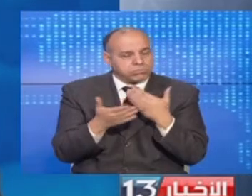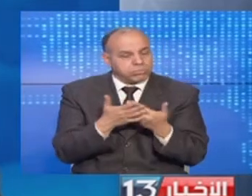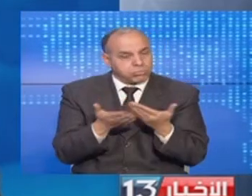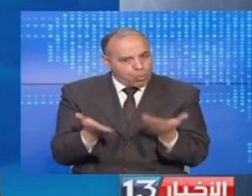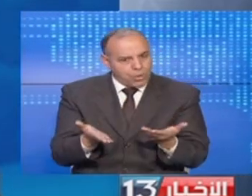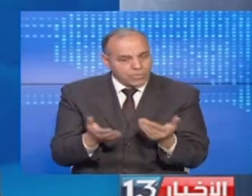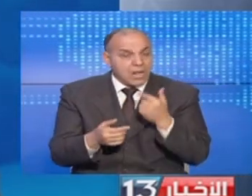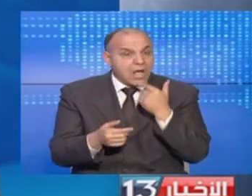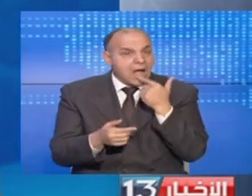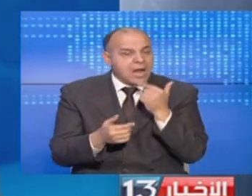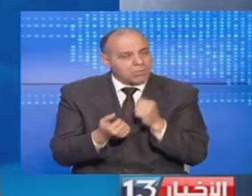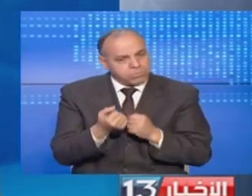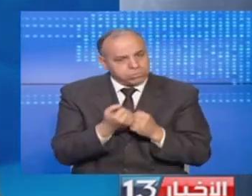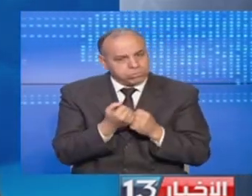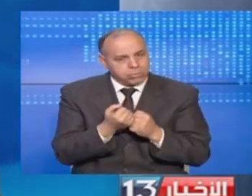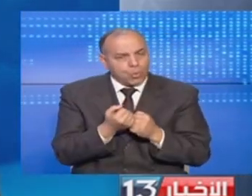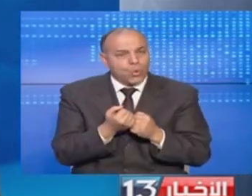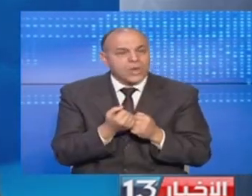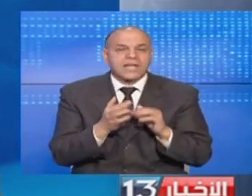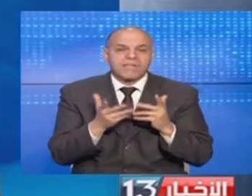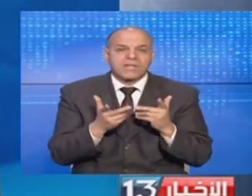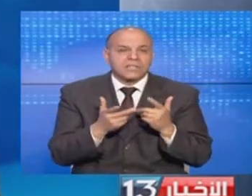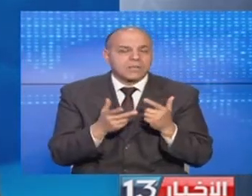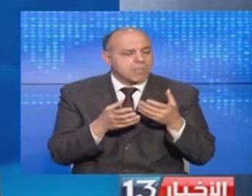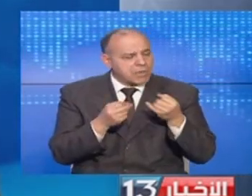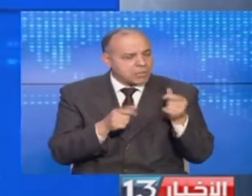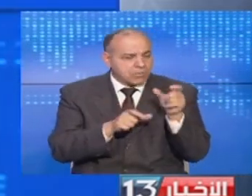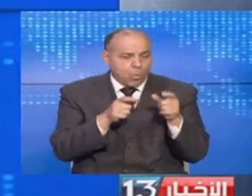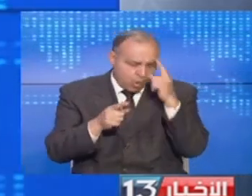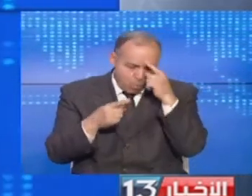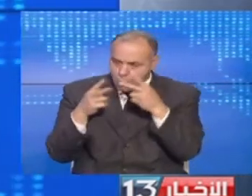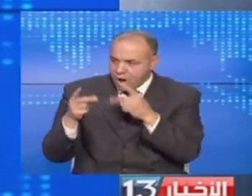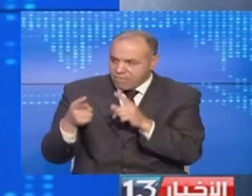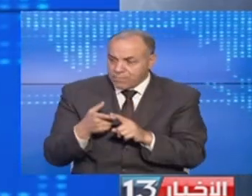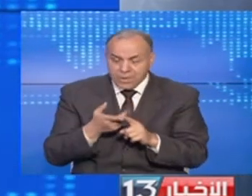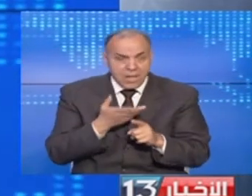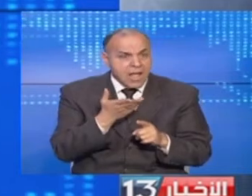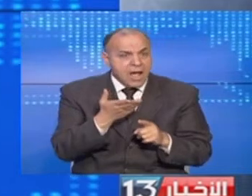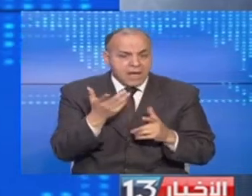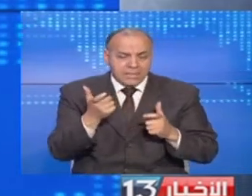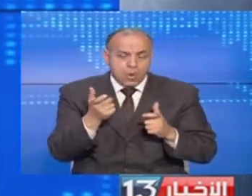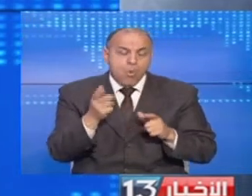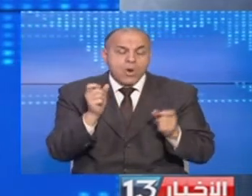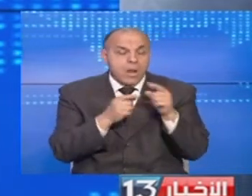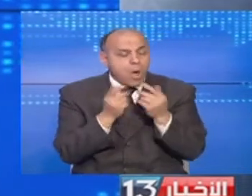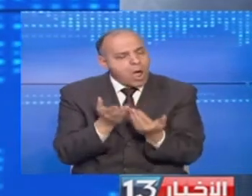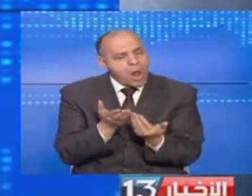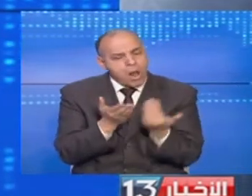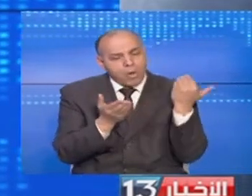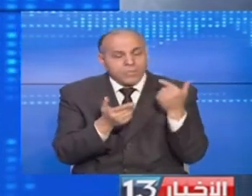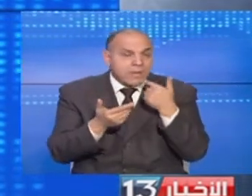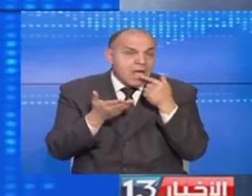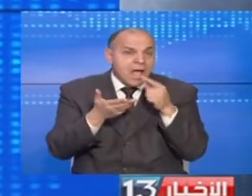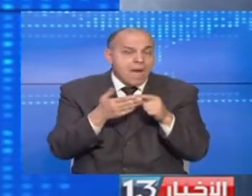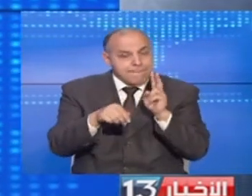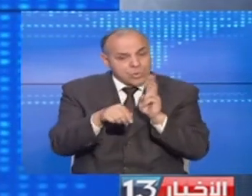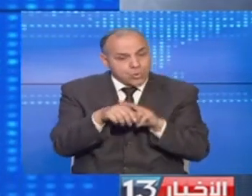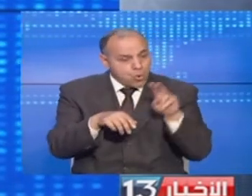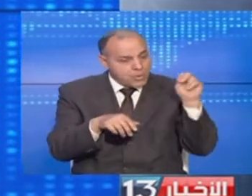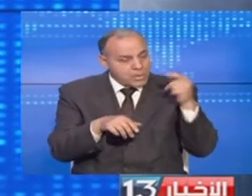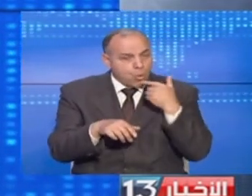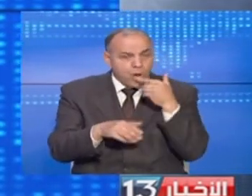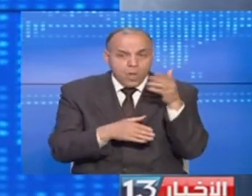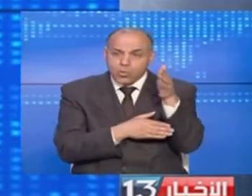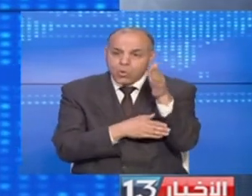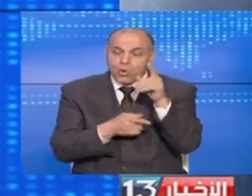على تاييد الاخذ في سبل متعدده الاطراف ازاء نزع السلاح النووي واثنى الامين عام على